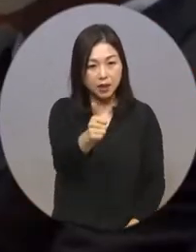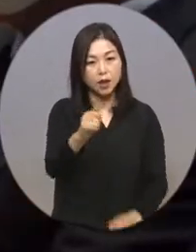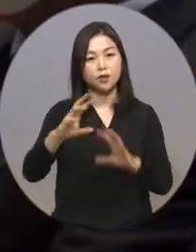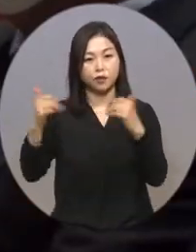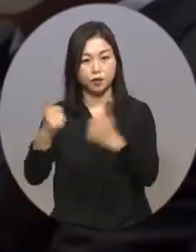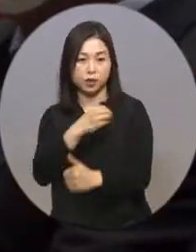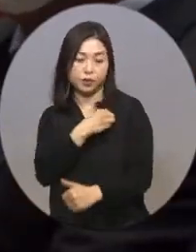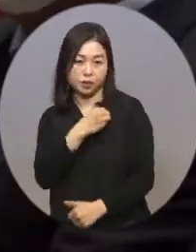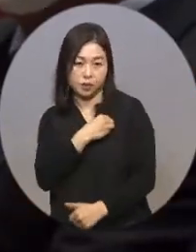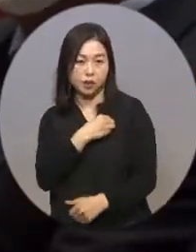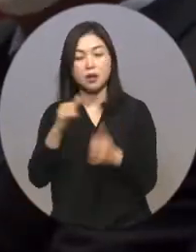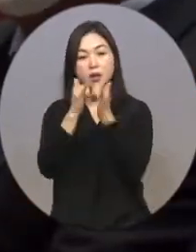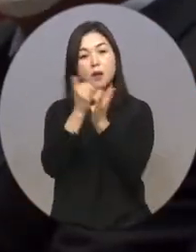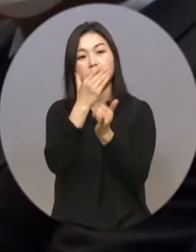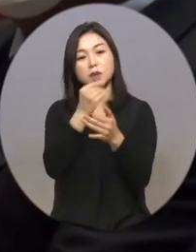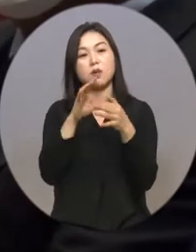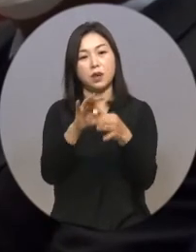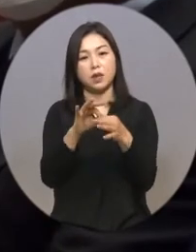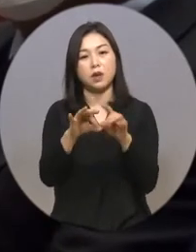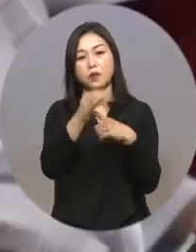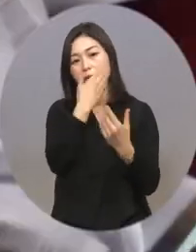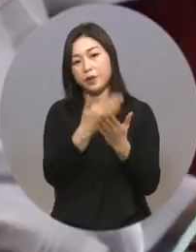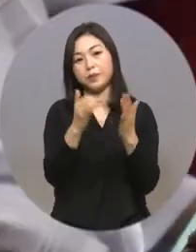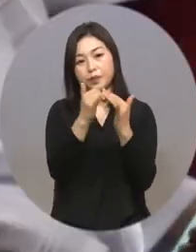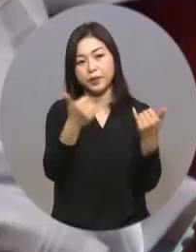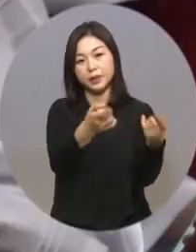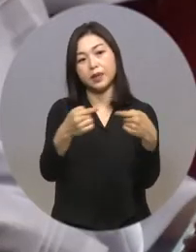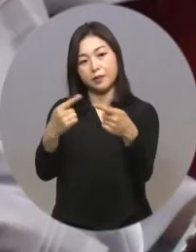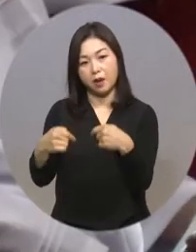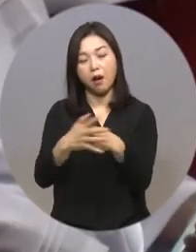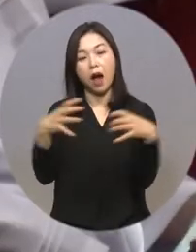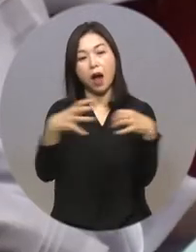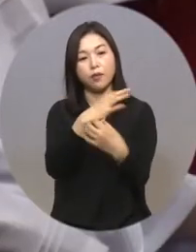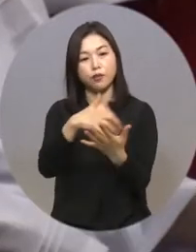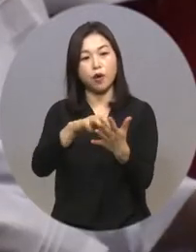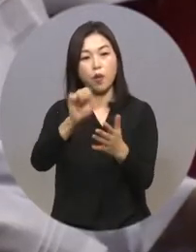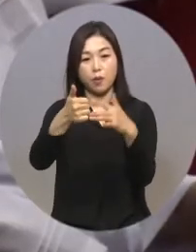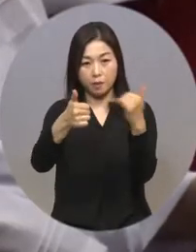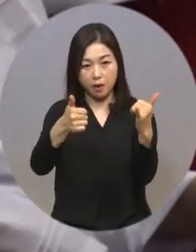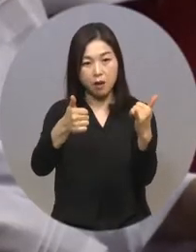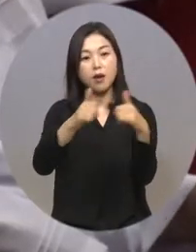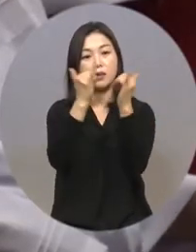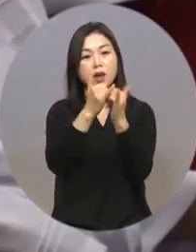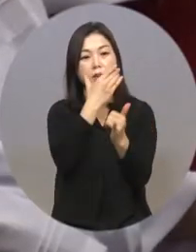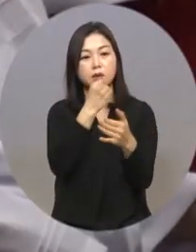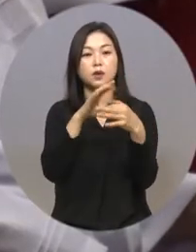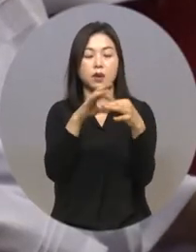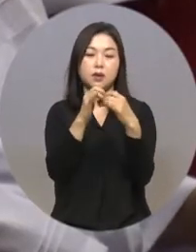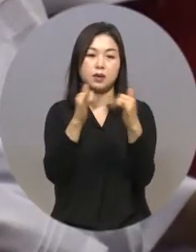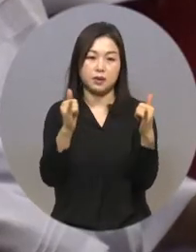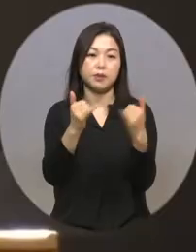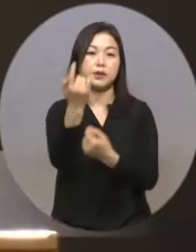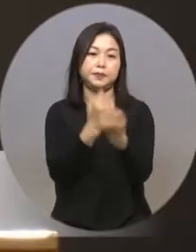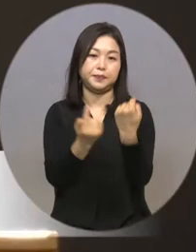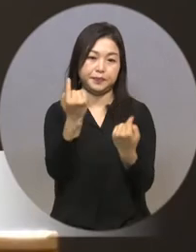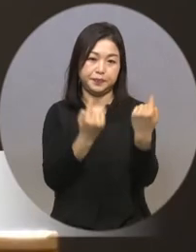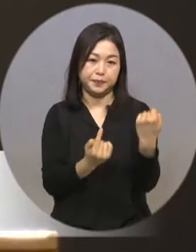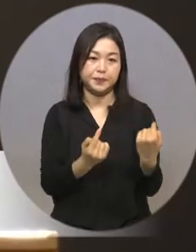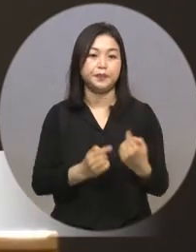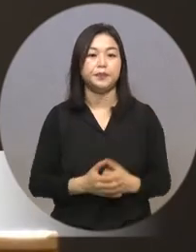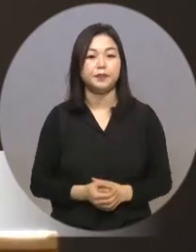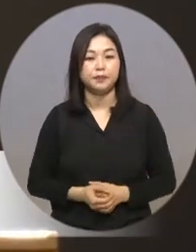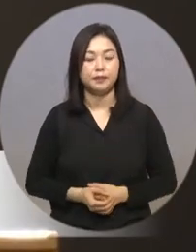국회의원을 비롯한 사회복지 관련 내빈과 함께 약 500여 명의 사회복지 관계자들이 참석했습니다.